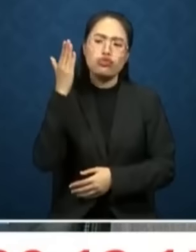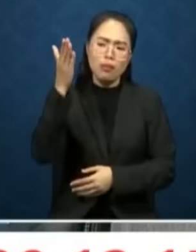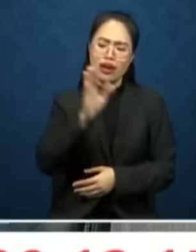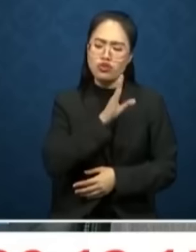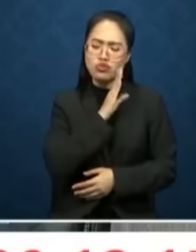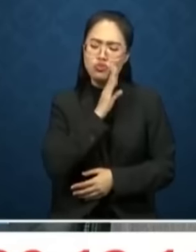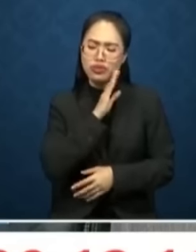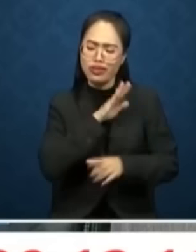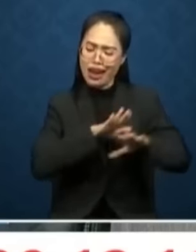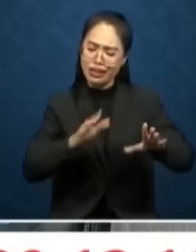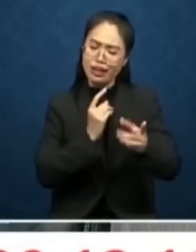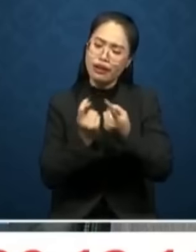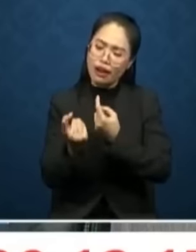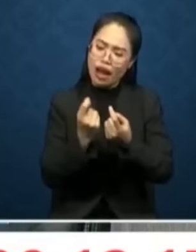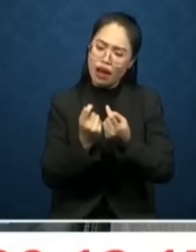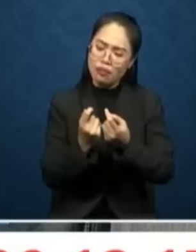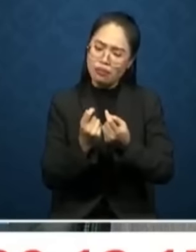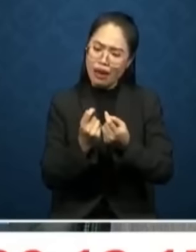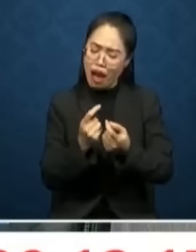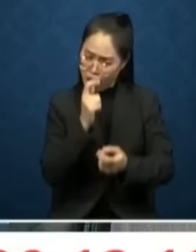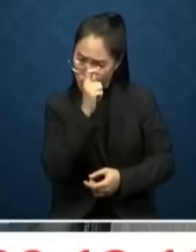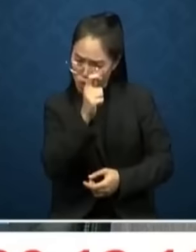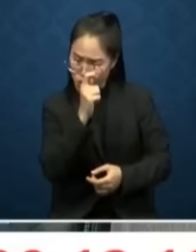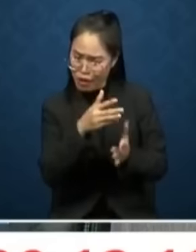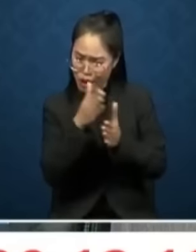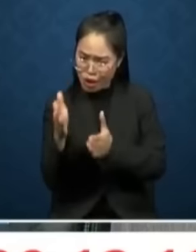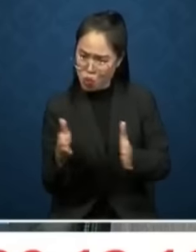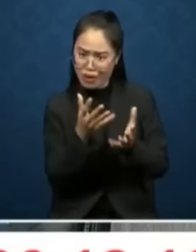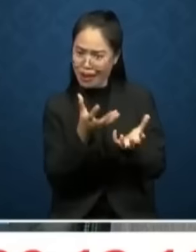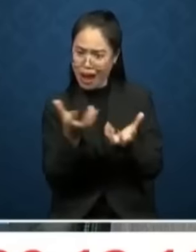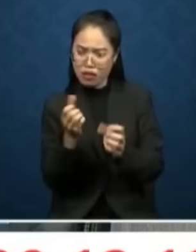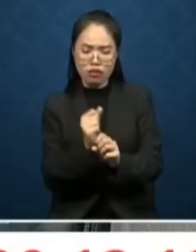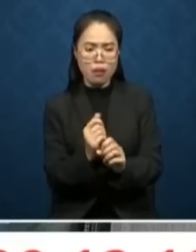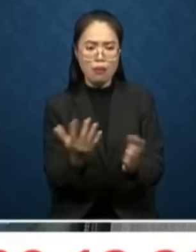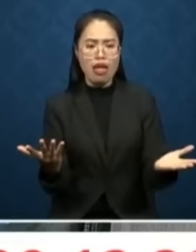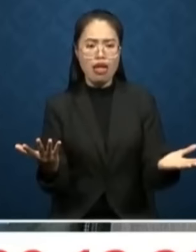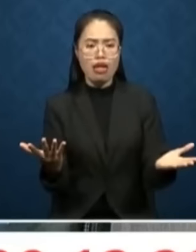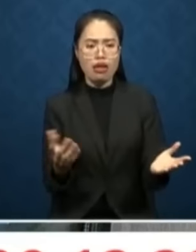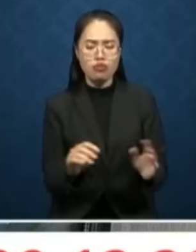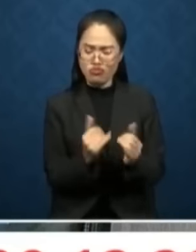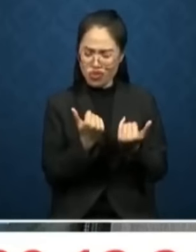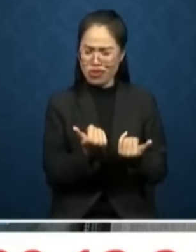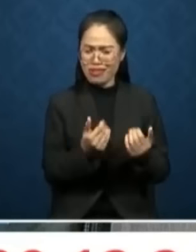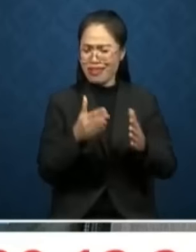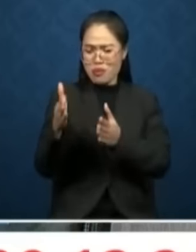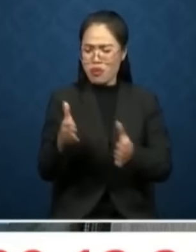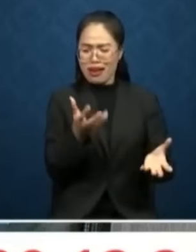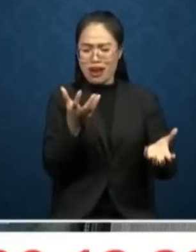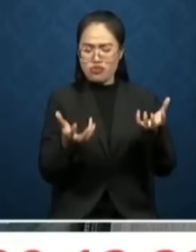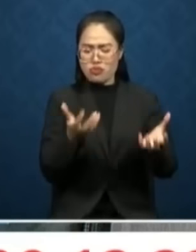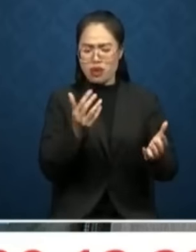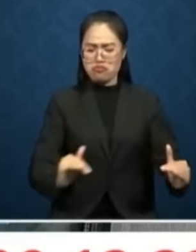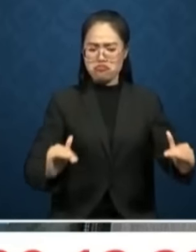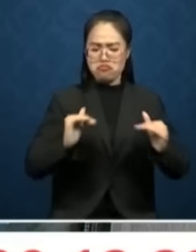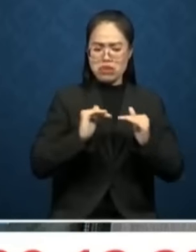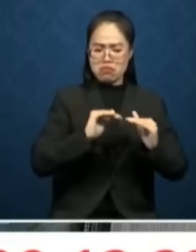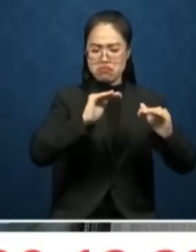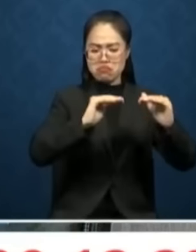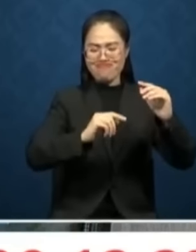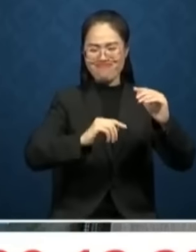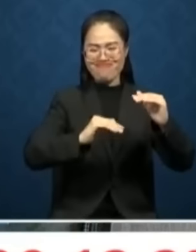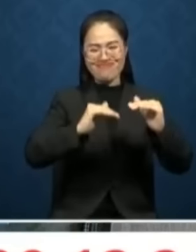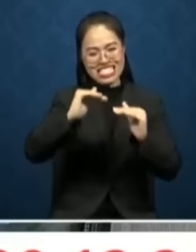คตอย่างไรให้เขาเชื่อให้เขาได้ศรัทธาทำกันอย่างนี้ผมจะอธิบายเรื่องความยุติธรรมเสมอภาคให้ลูกหลานเรายึ